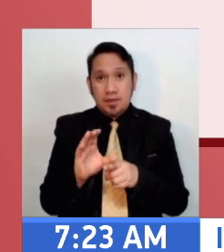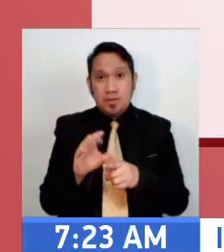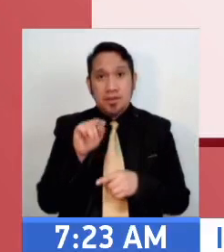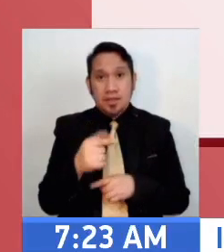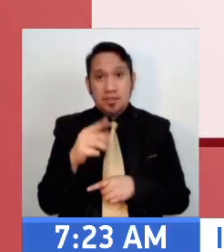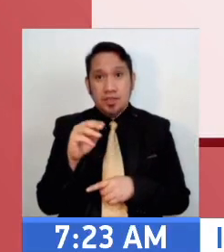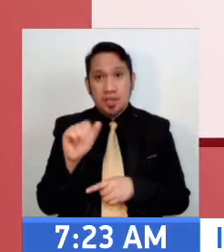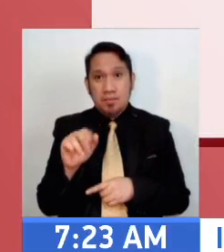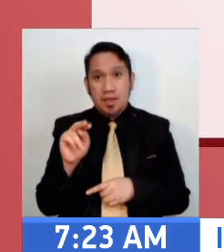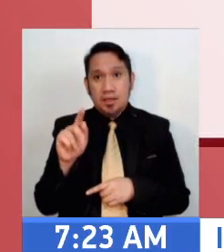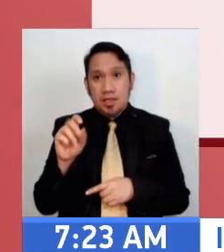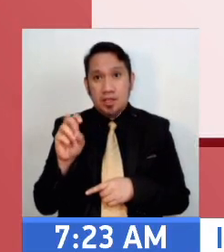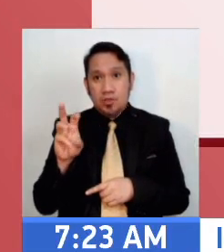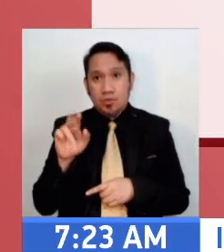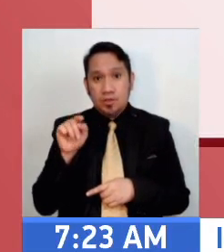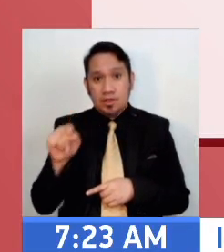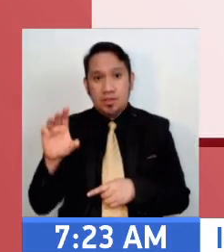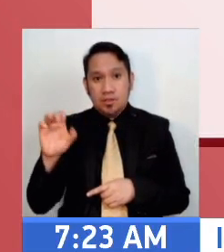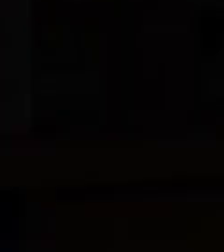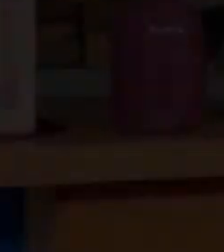careers.gmanetwork.com.